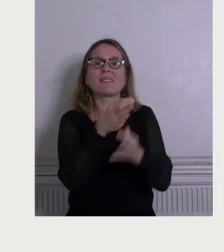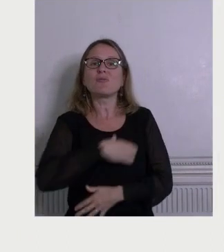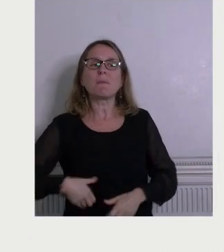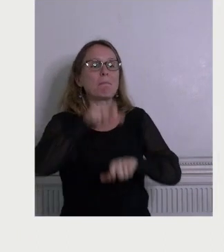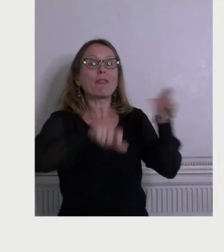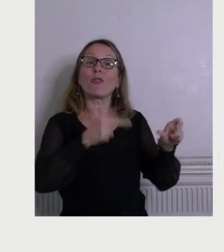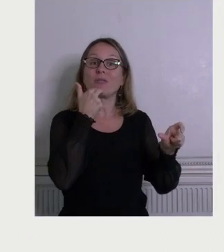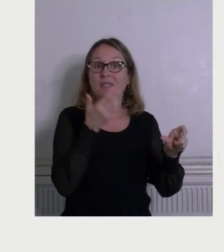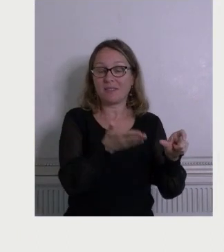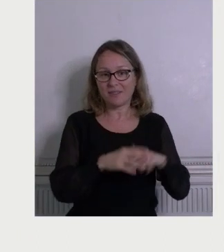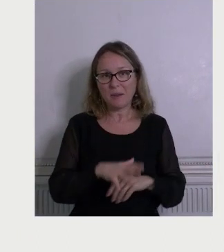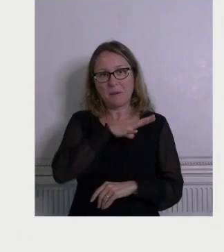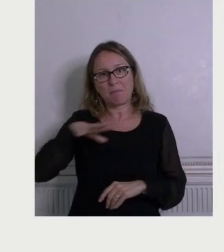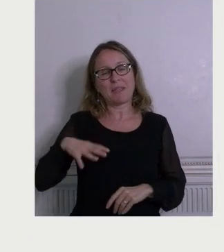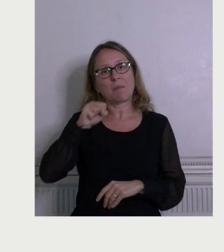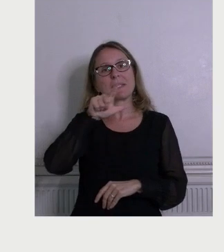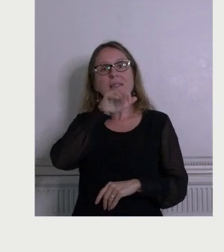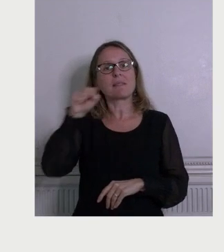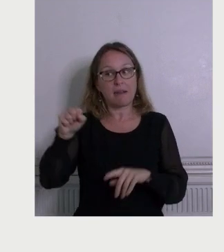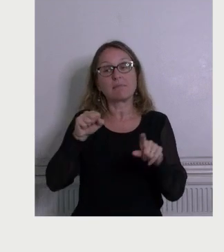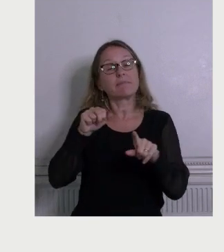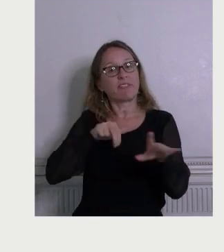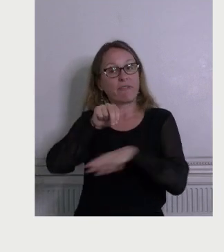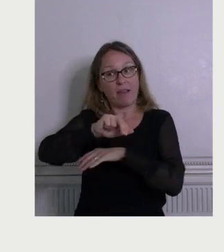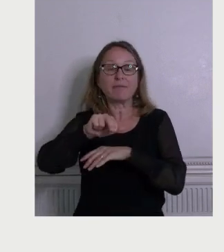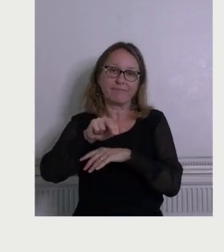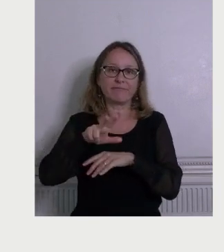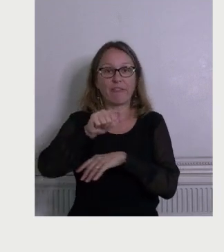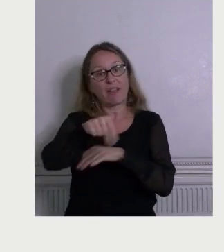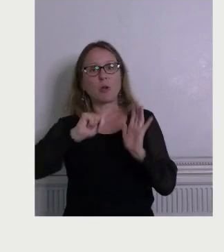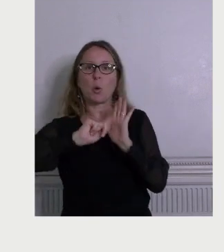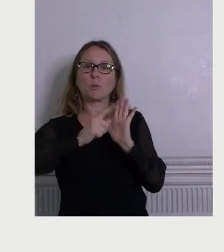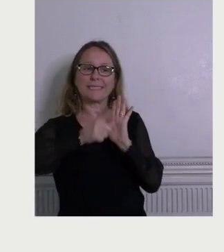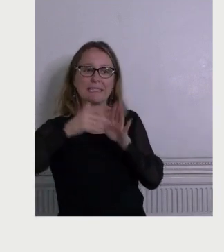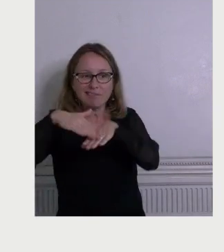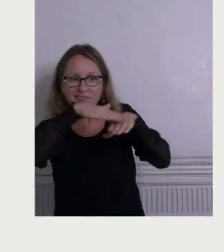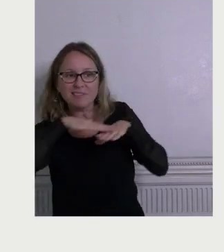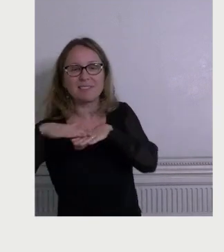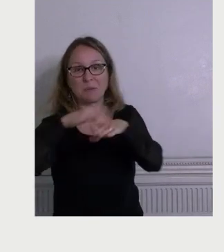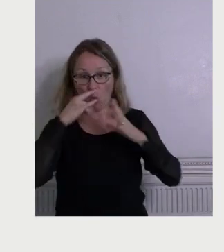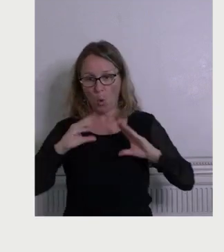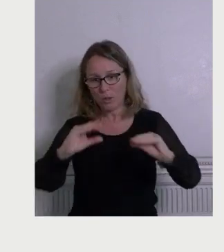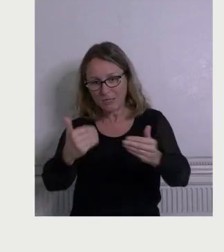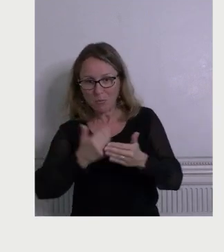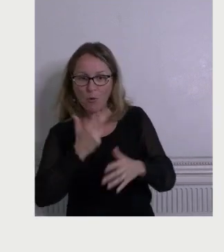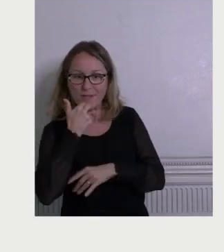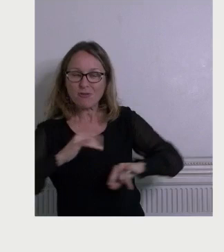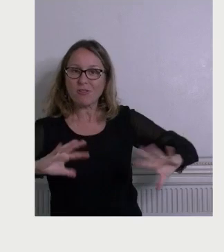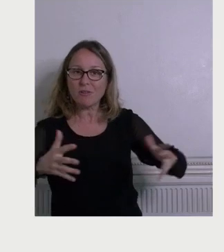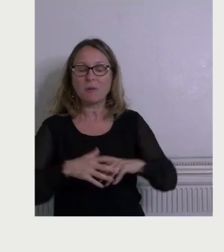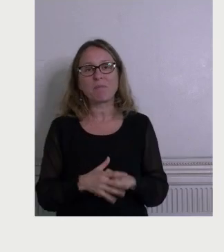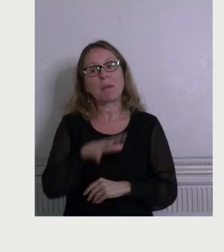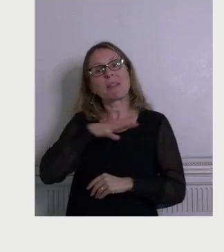a eu, et d'ailleurs la température, le résultat c'est qu'on est la commune qui consomme le moins par habitant, hein, c'est pas par hasard, malgré